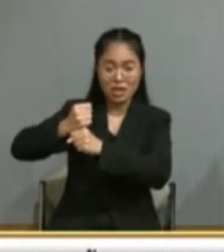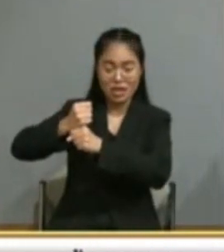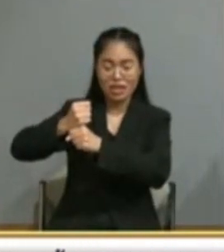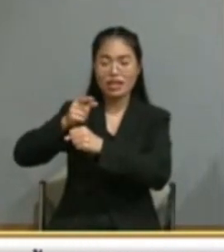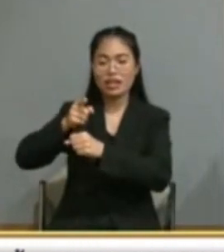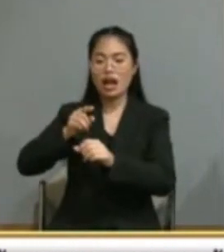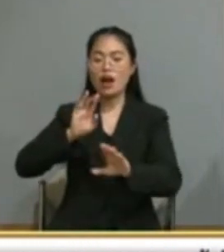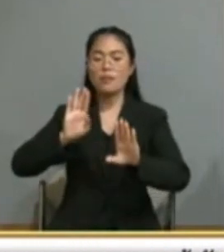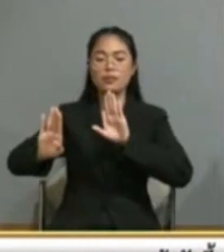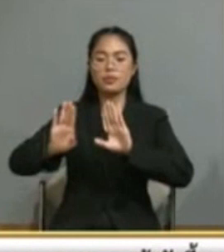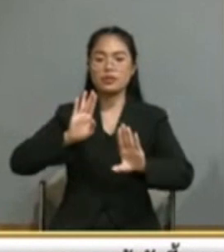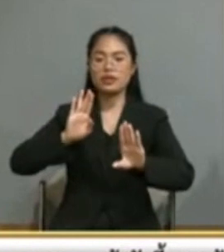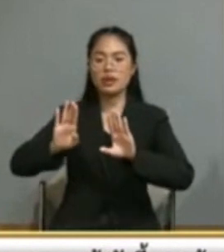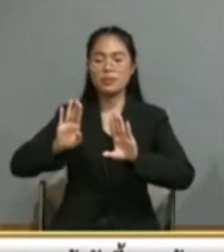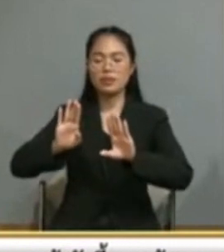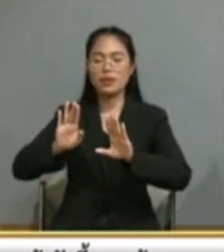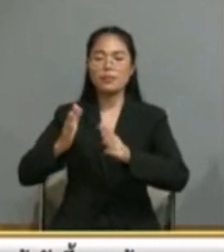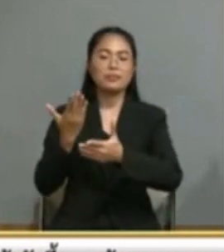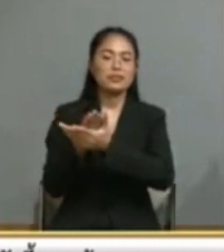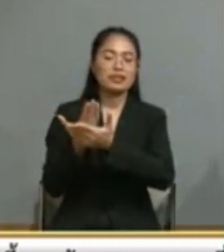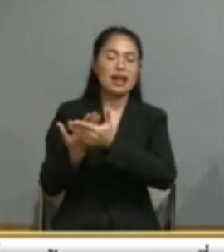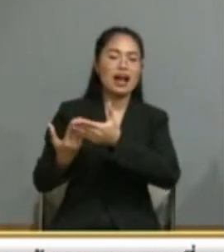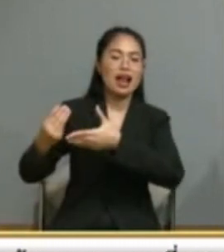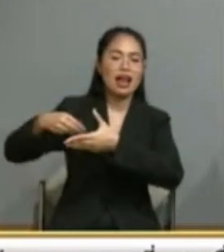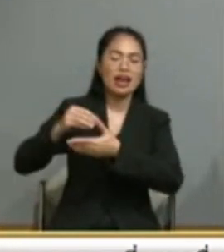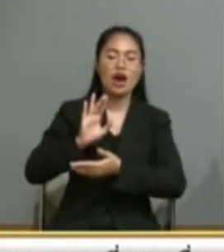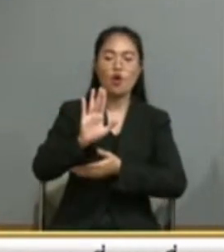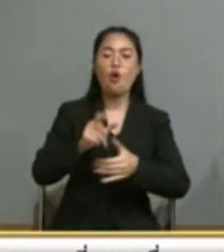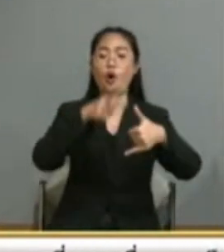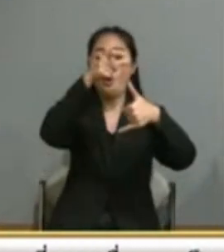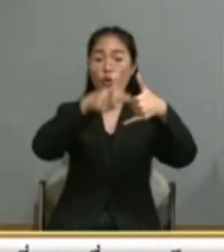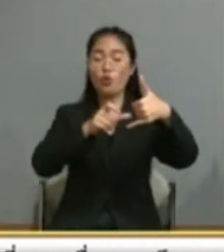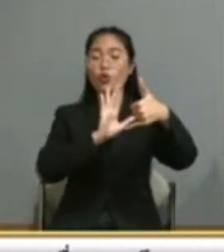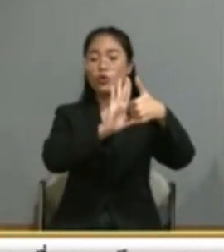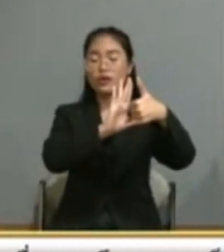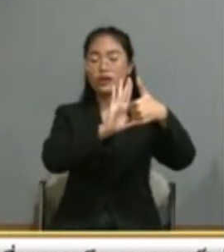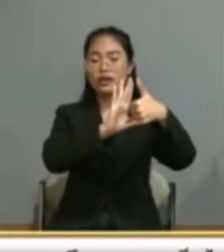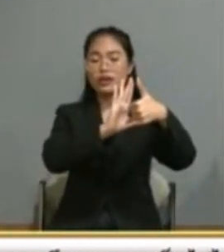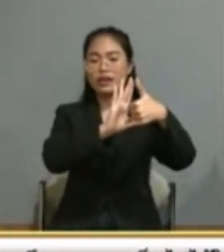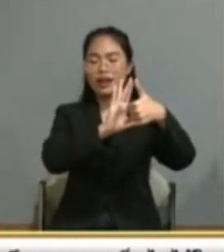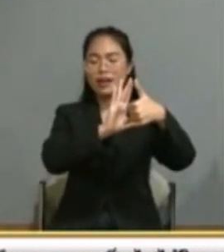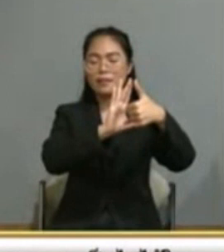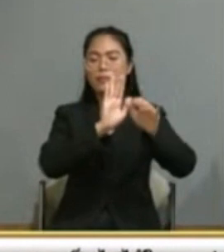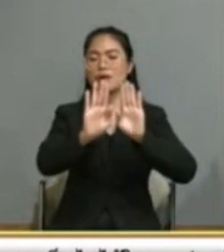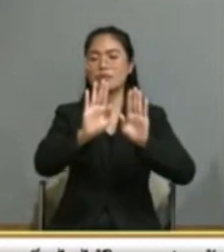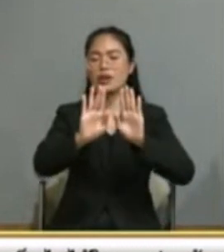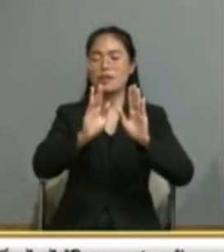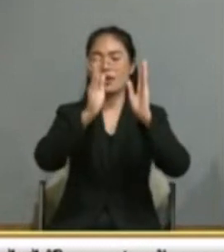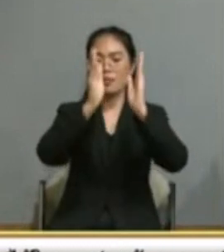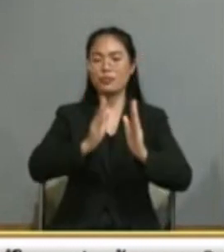ยบ มลค่าแล้ว ลัได้ต่อหัวของพั ก Salvador ค่ทประผิดพัธไวนรวม ของทงประเธษ